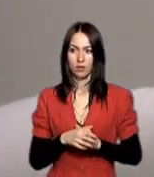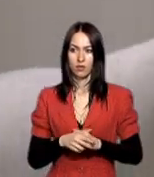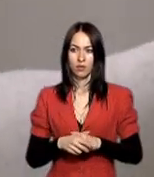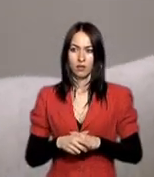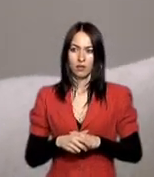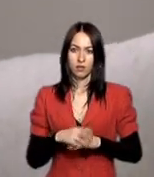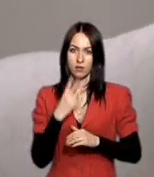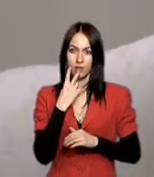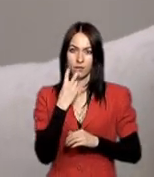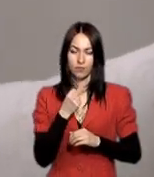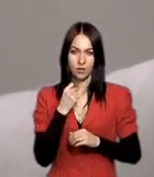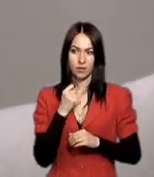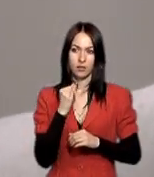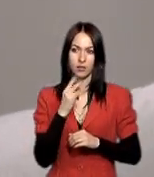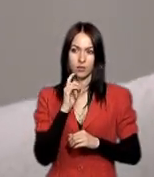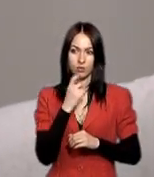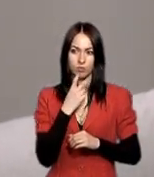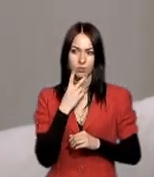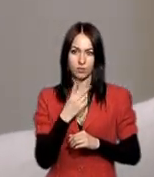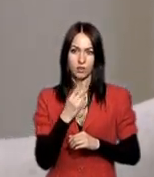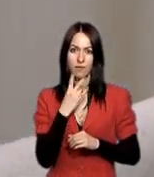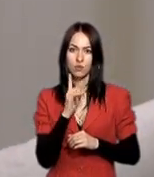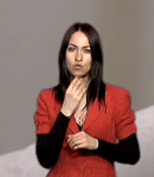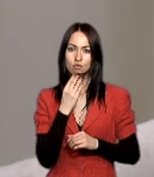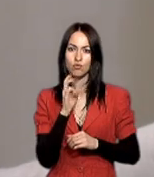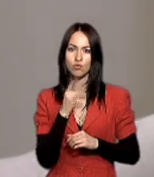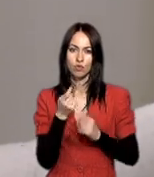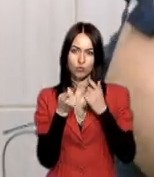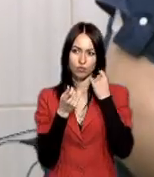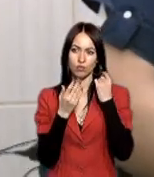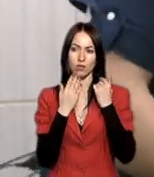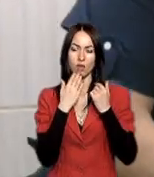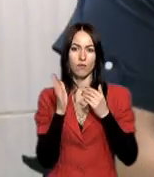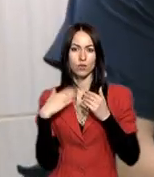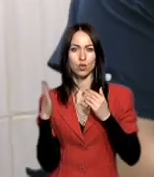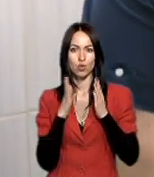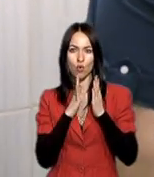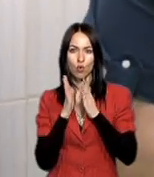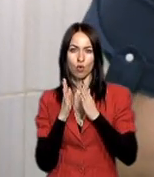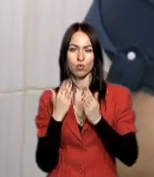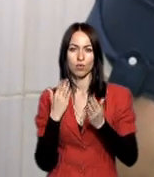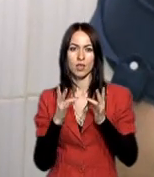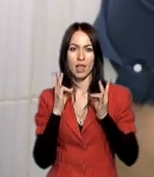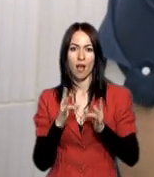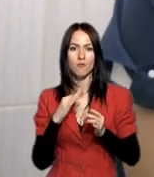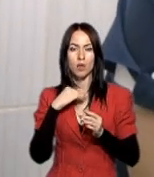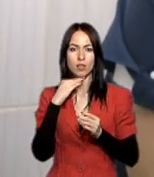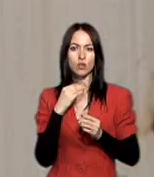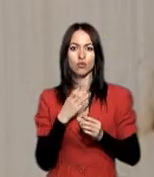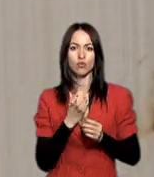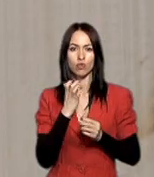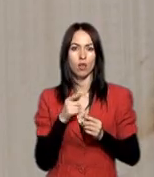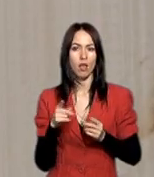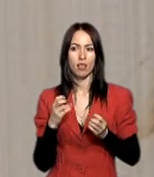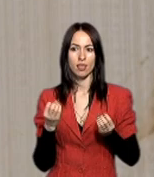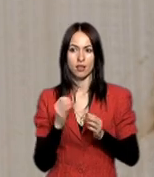передніх двох малярів та прималяр. Ось видно. І видно, що щелепа у нас в бік уходить. Скоріш за все, травма нижньої щелепи. Вона не